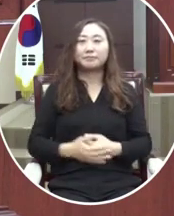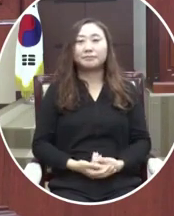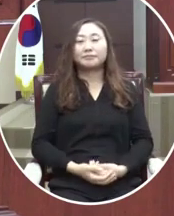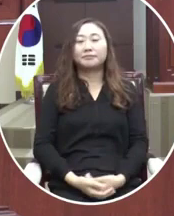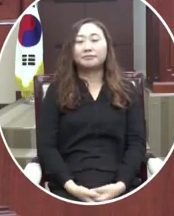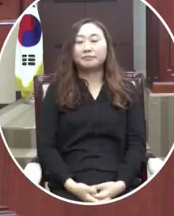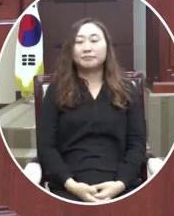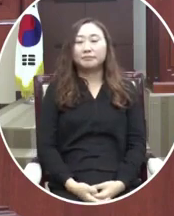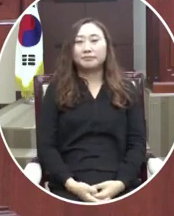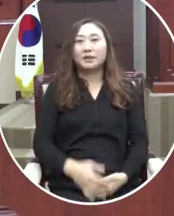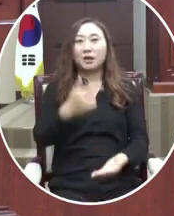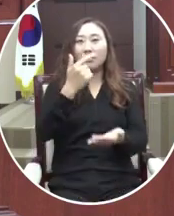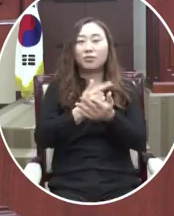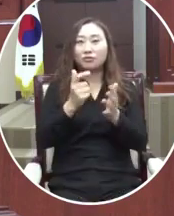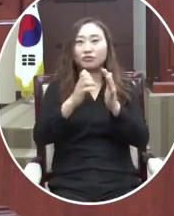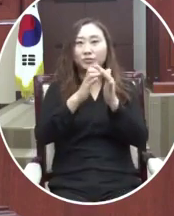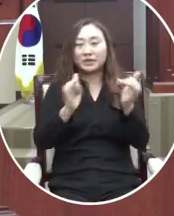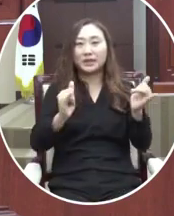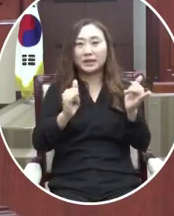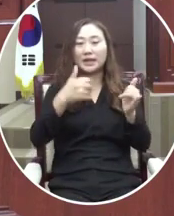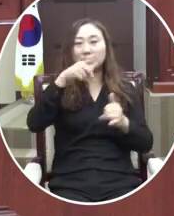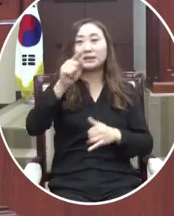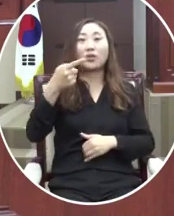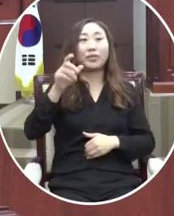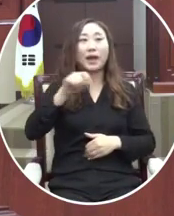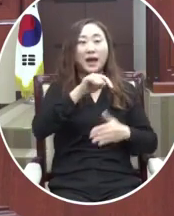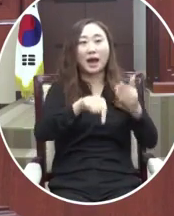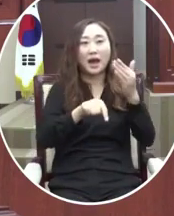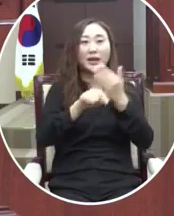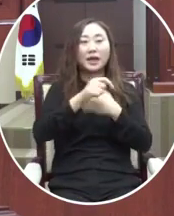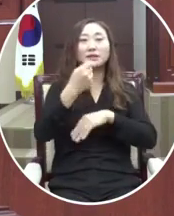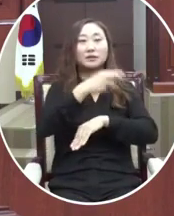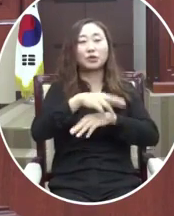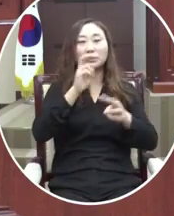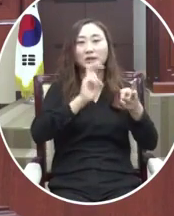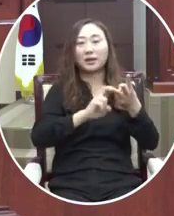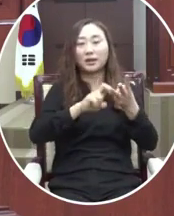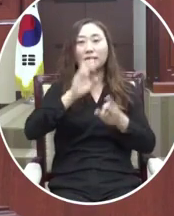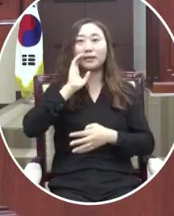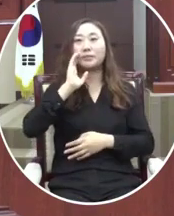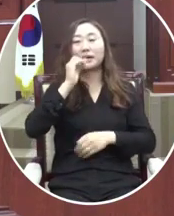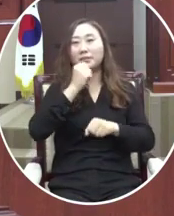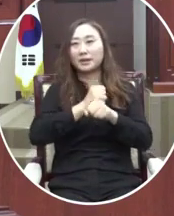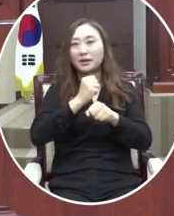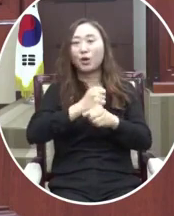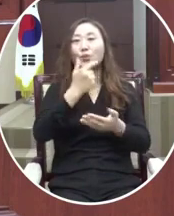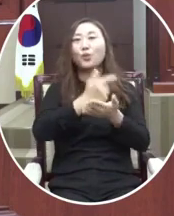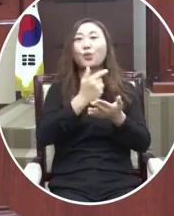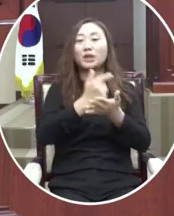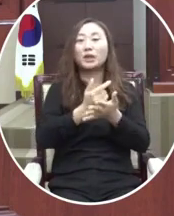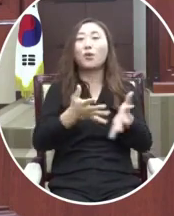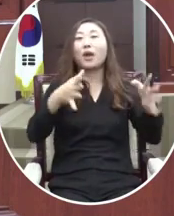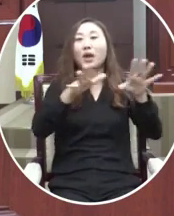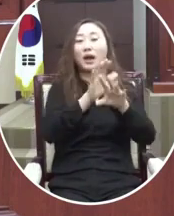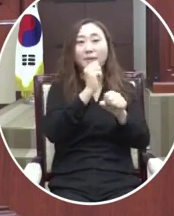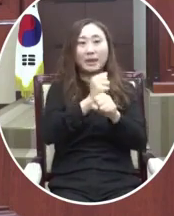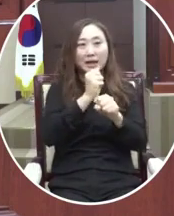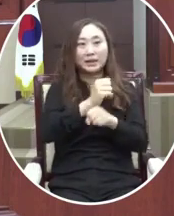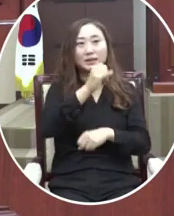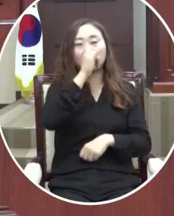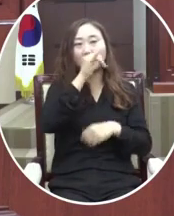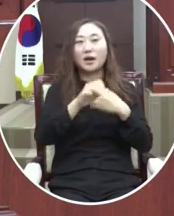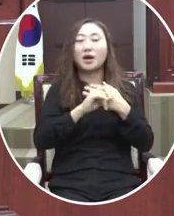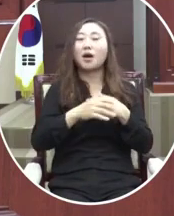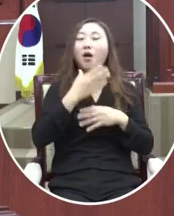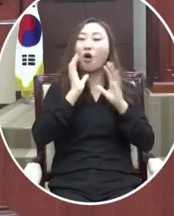모색해 나가겠습니다 노은 구민의 전당 내에 스포츠 센터와 카페 등을 갖춘 노인 회관을 건립하고 어르신